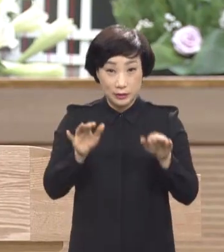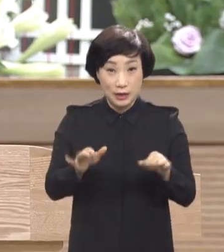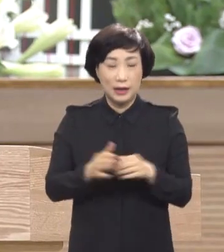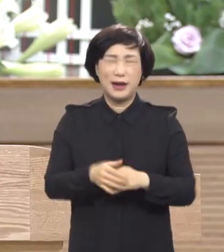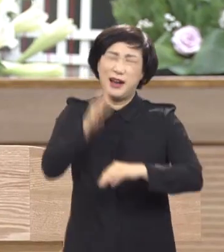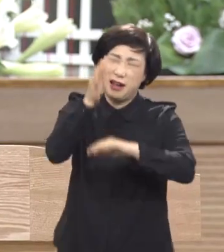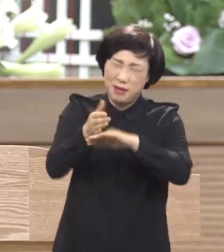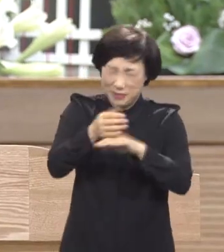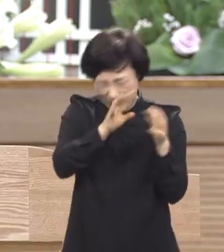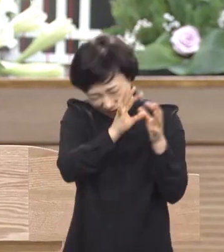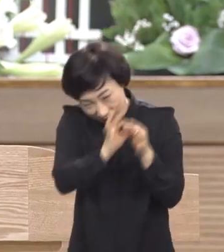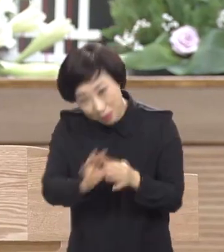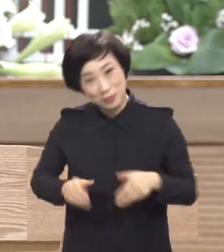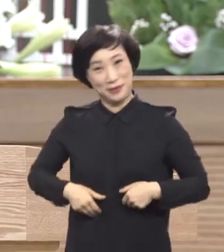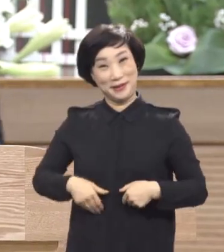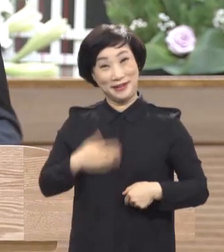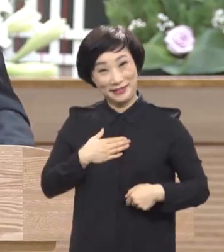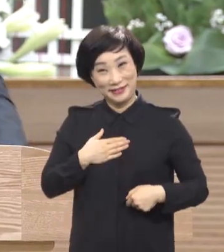감사하자